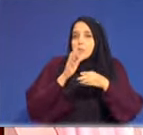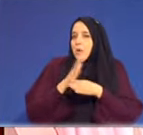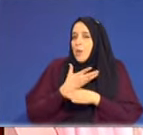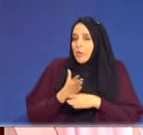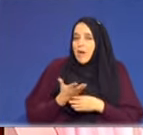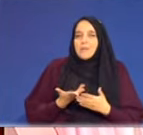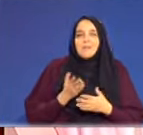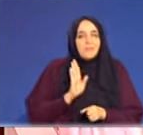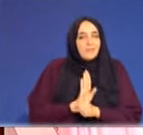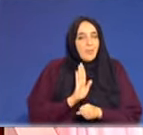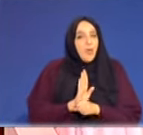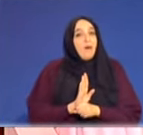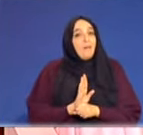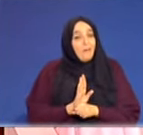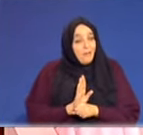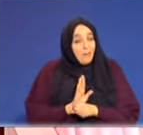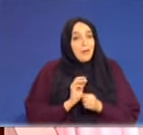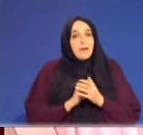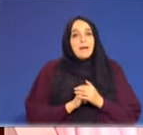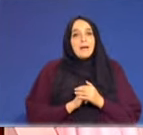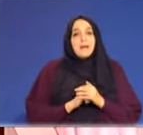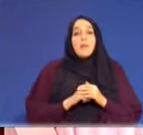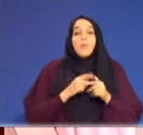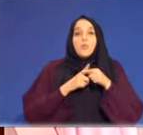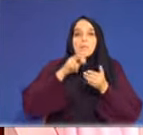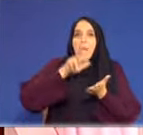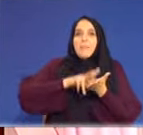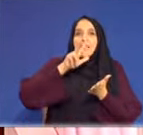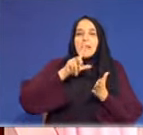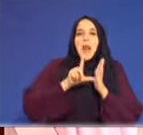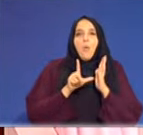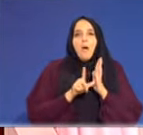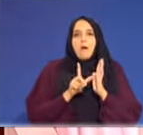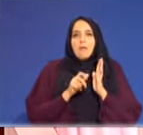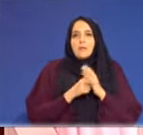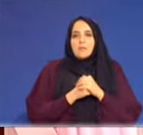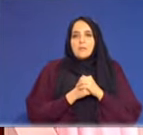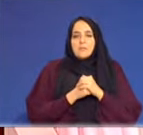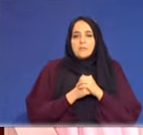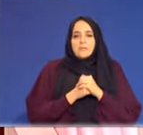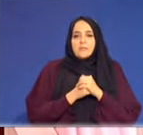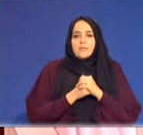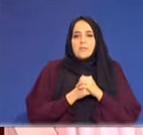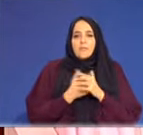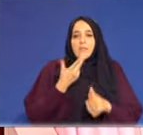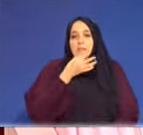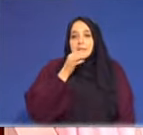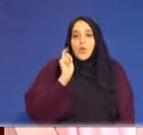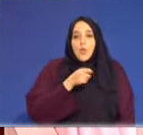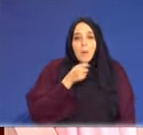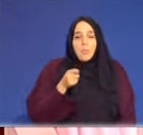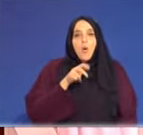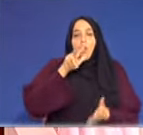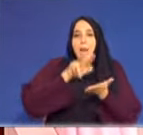نعم الشهود، بعد ذلك تطبق القوانين السارية المفعول. المطلوب هو